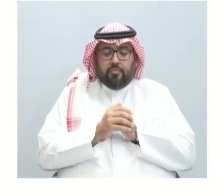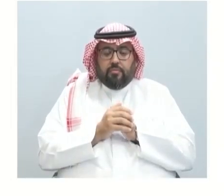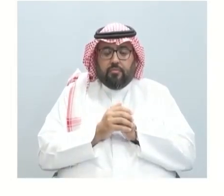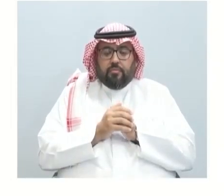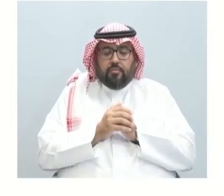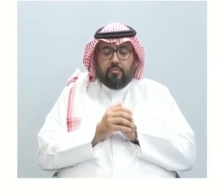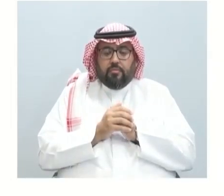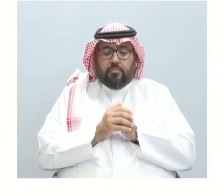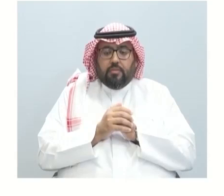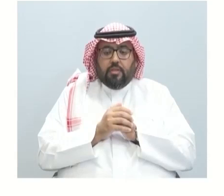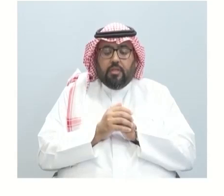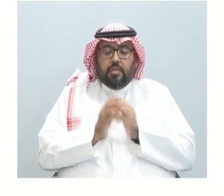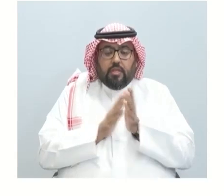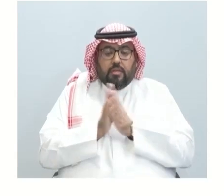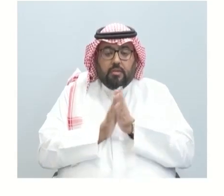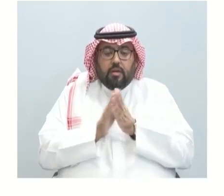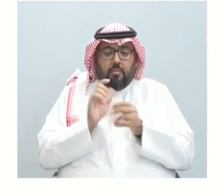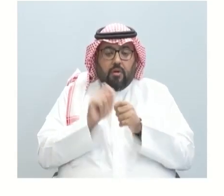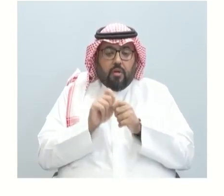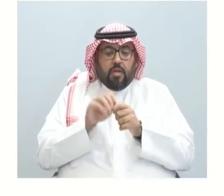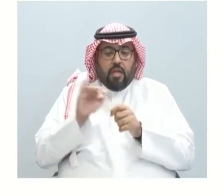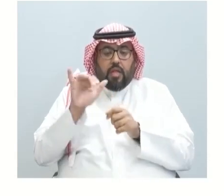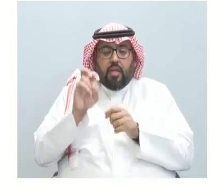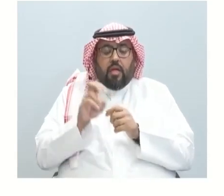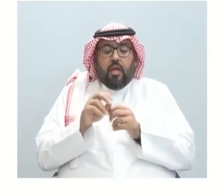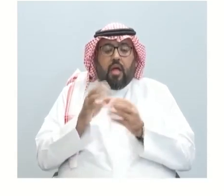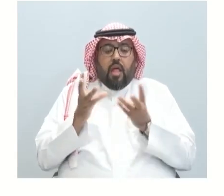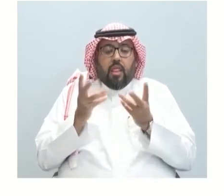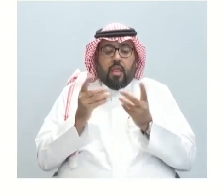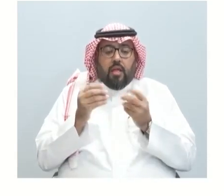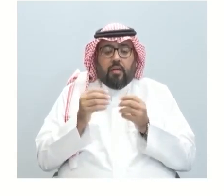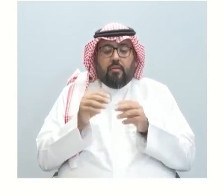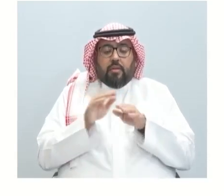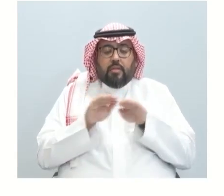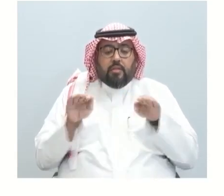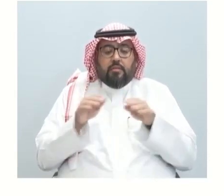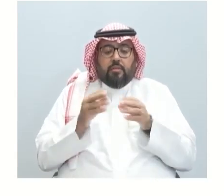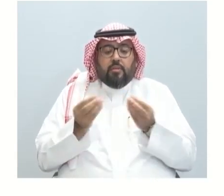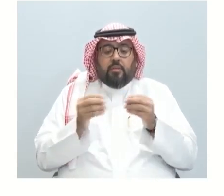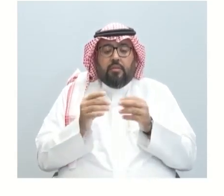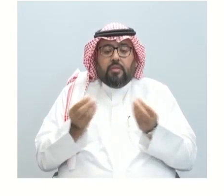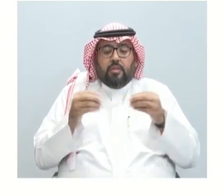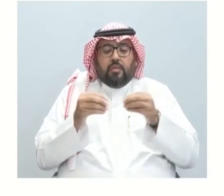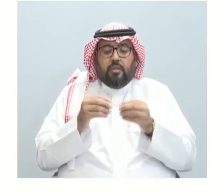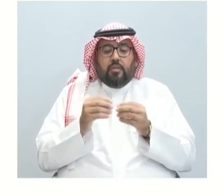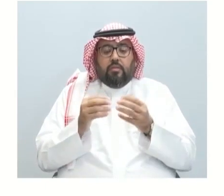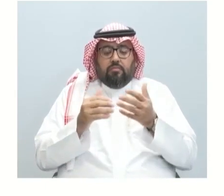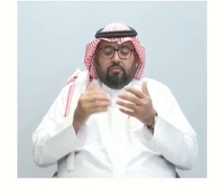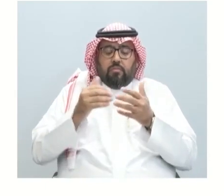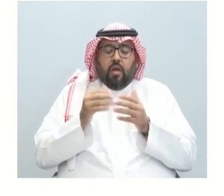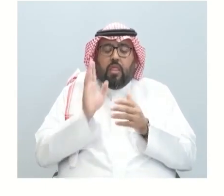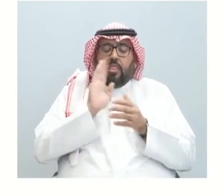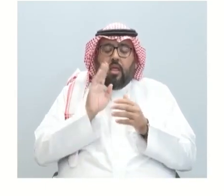الجديده تستعمل المخلوقات الحيه العديده الخلايا عمليه الانقسام المتساوي لزياده عدد الخلا خلال نموها